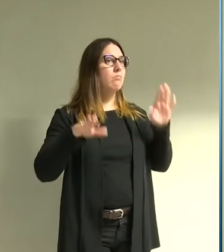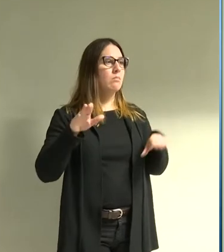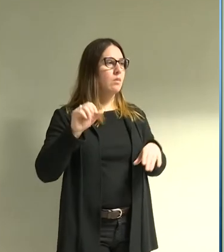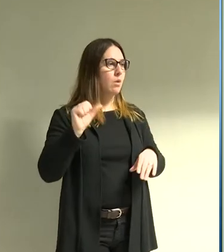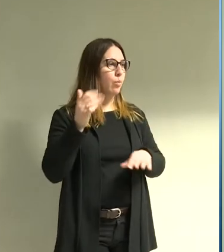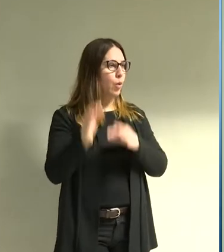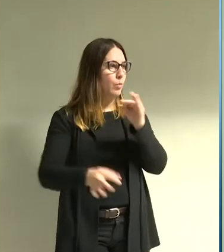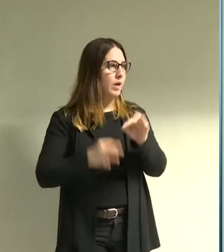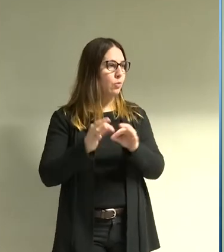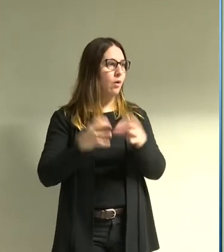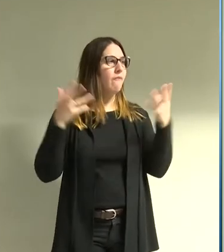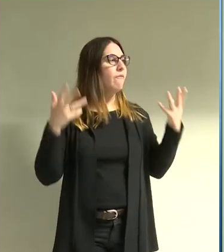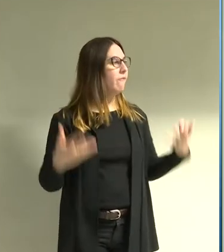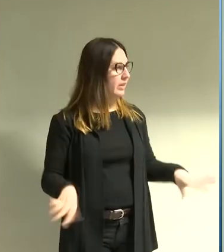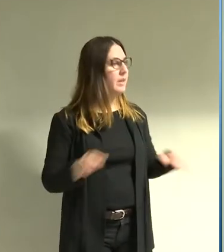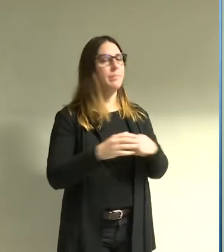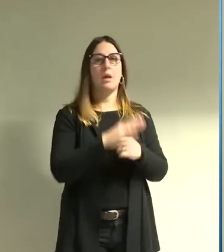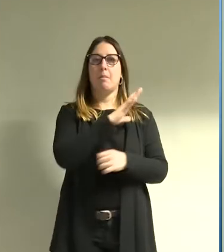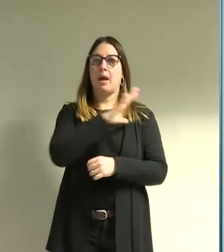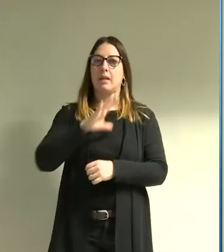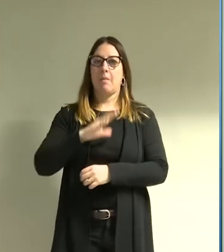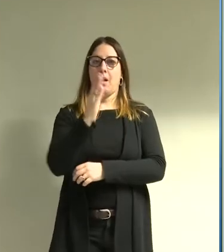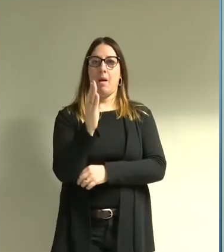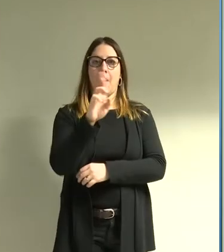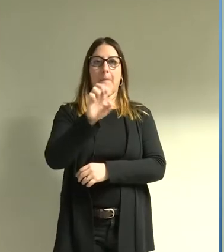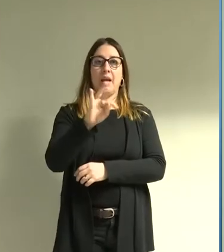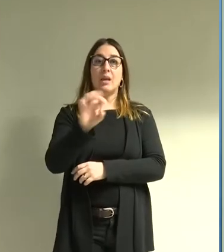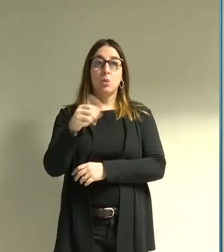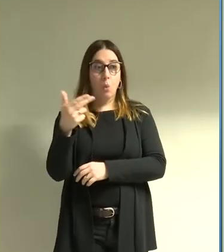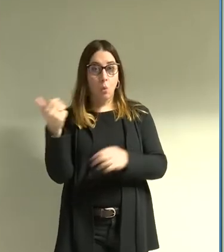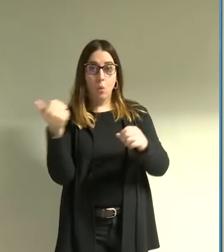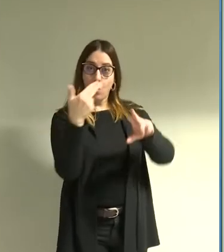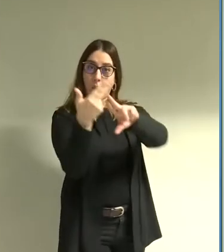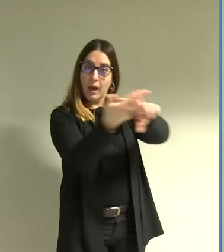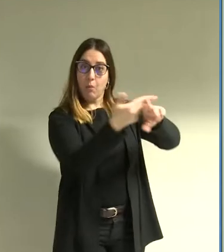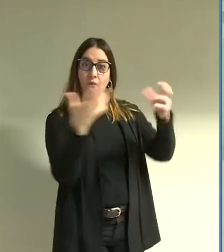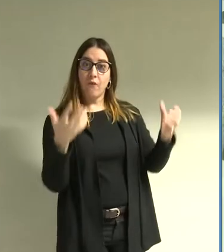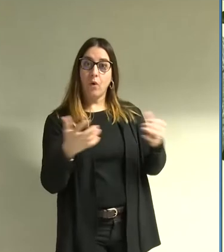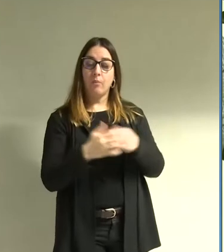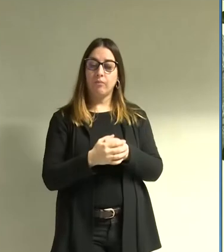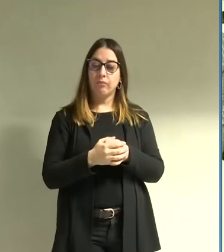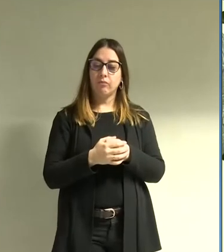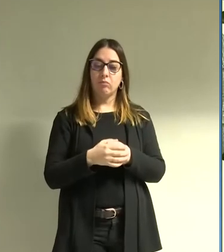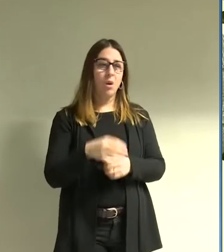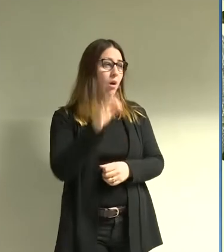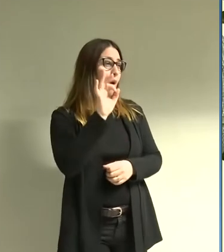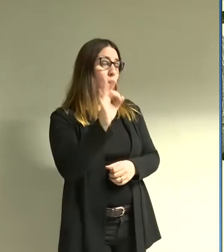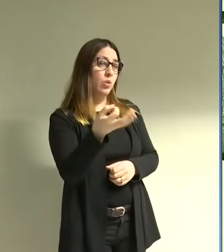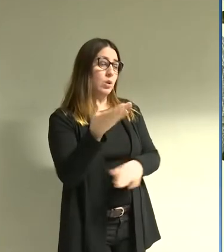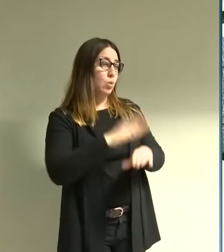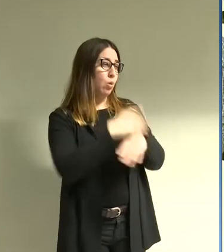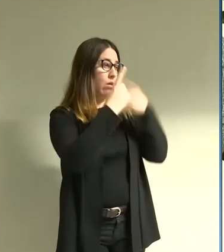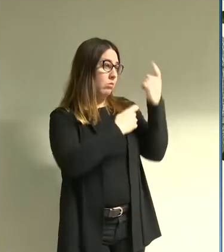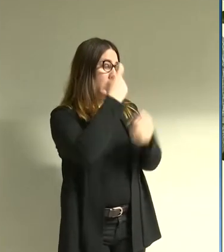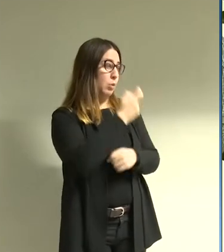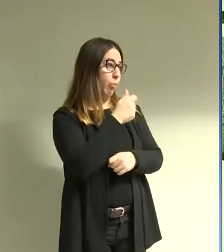épuisé madame bretton pour une réponse oui une réponse avec très peu de questions finalement puis des